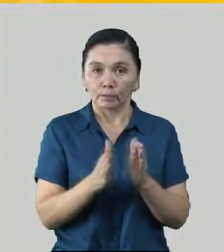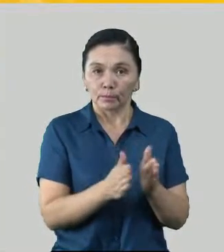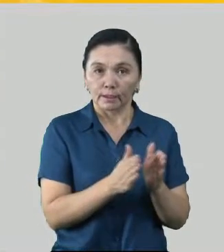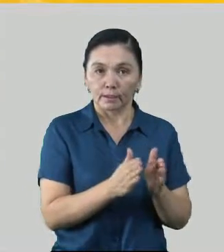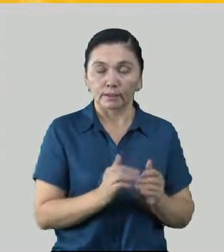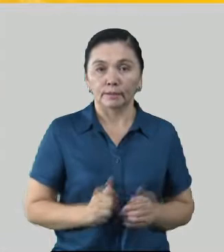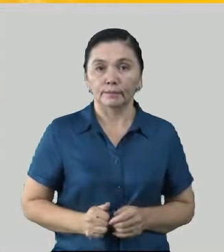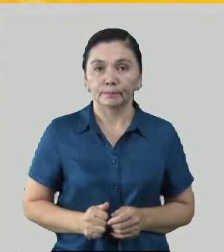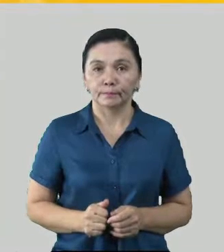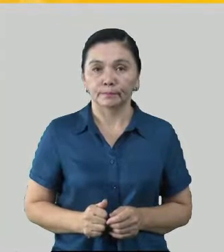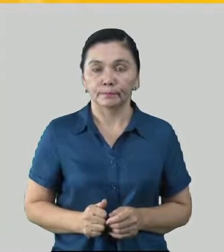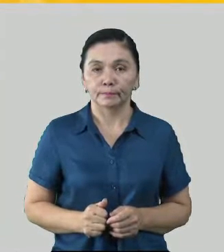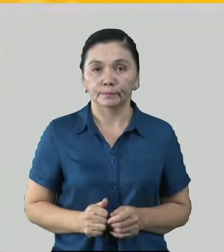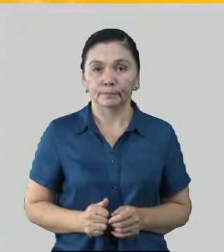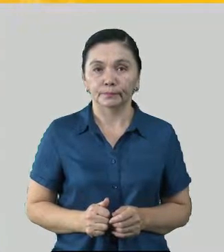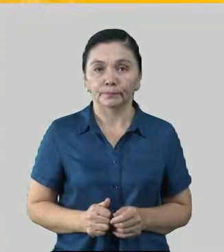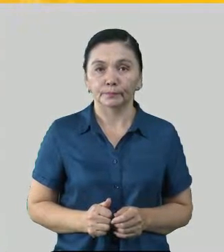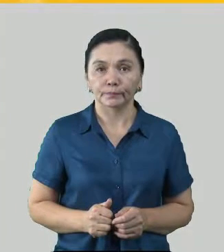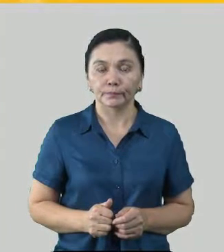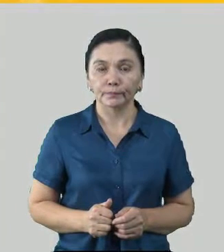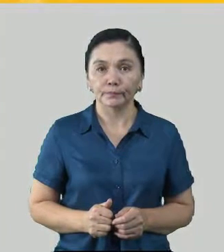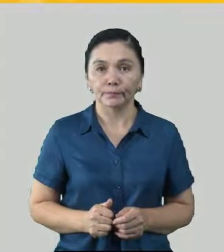порядке.